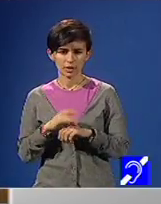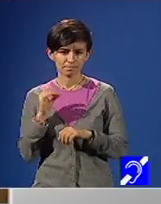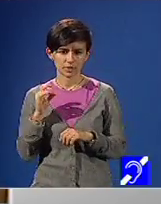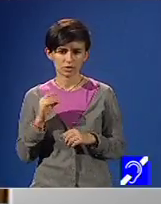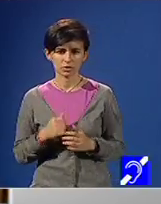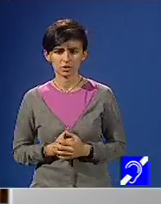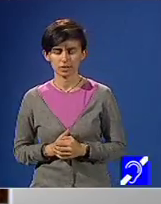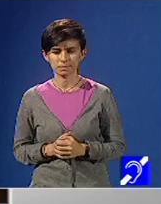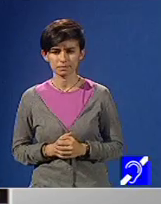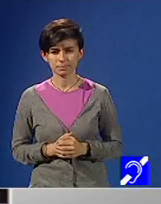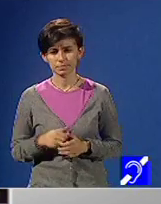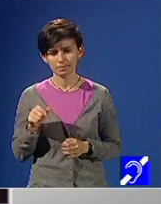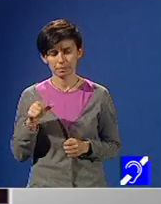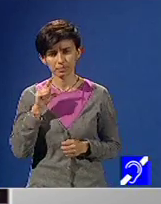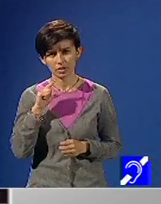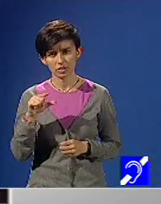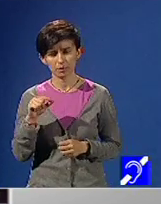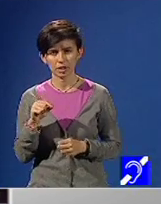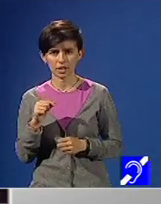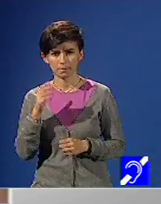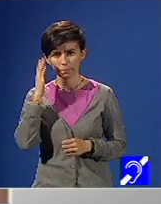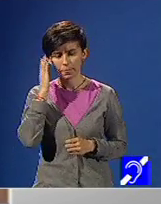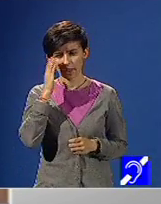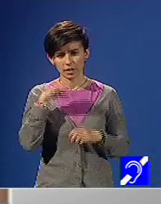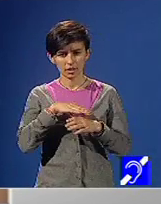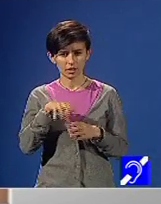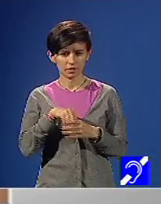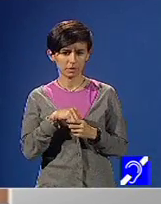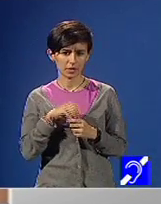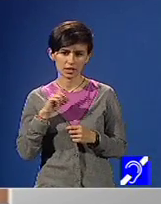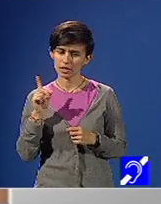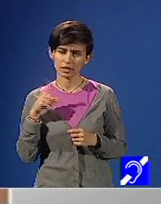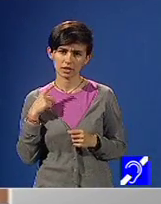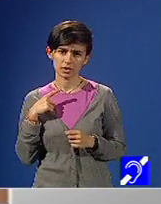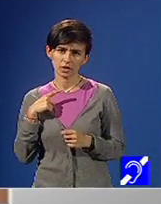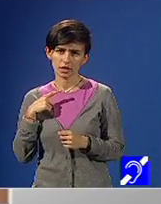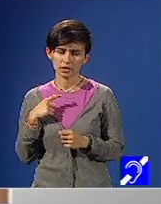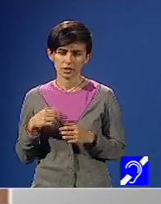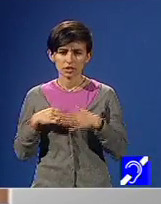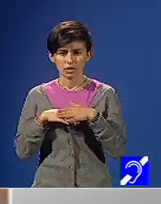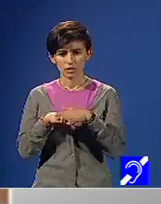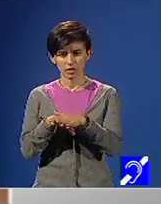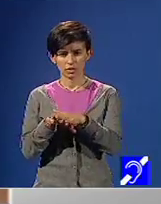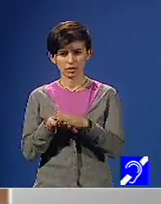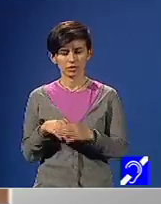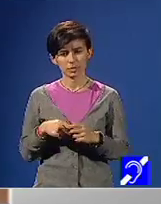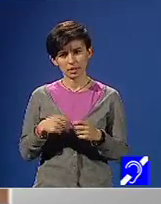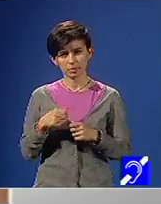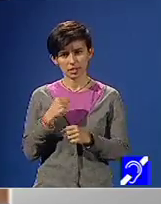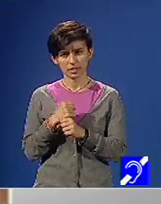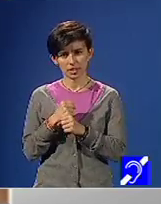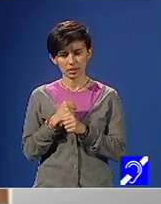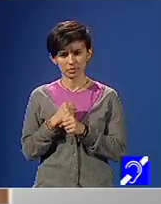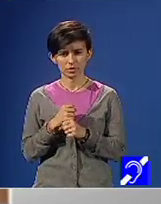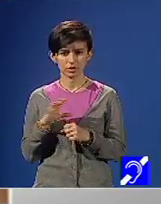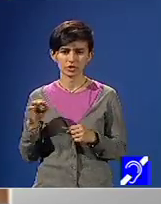Se întorc în familii, se pierd achizițiile, da. Nu există o reală integrare, o incluziune pe piața muncii, drept la locuire independentă și alte drepturi,